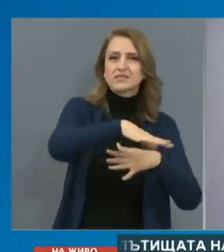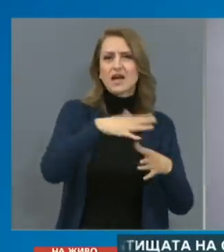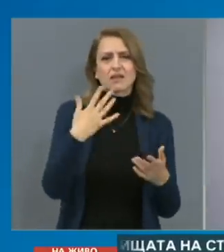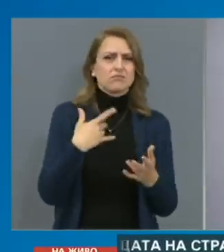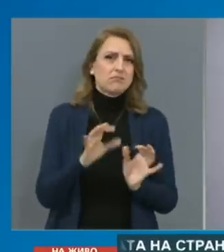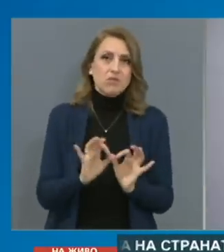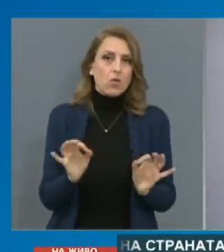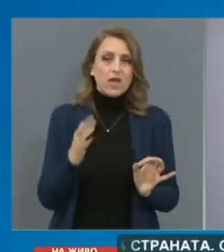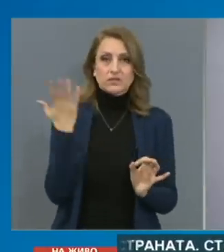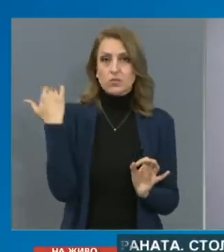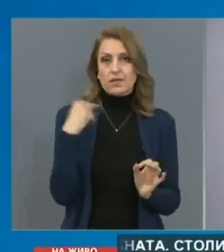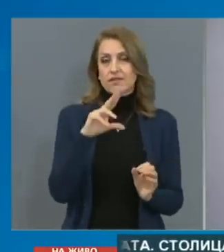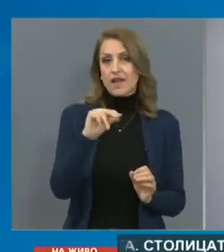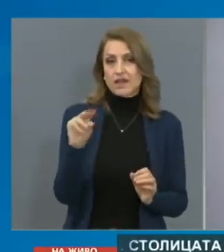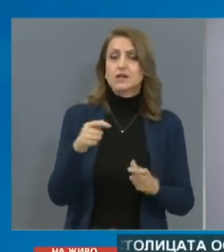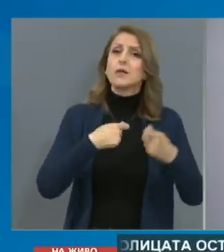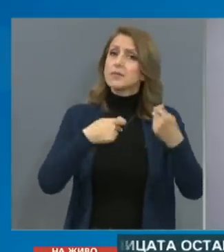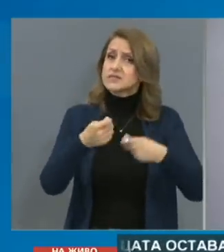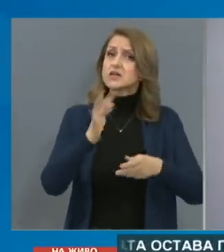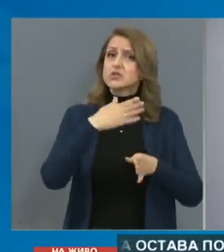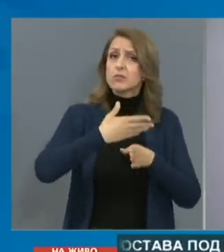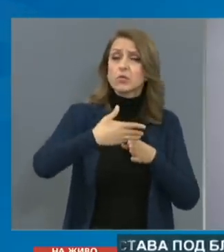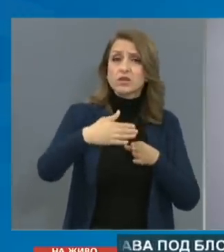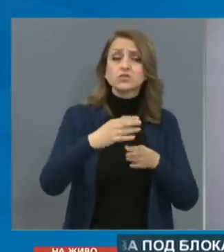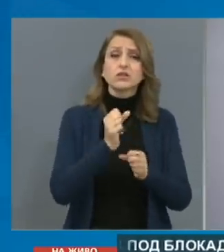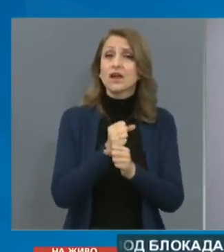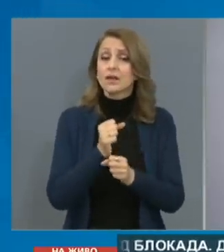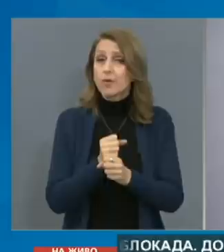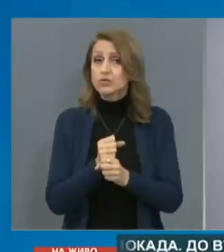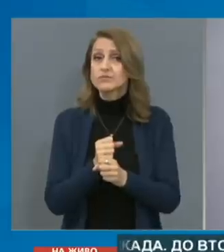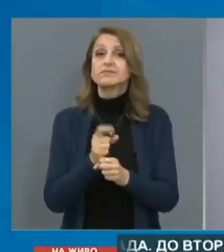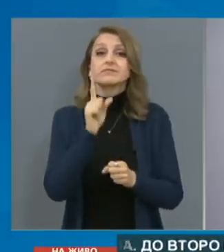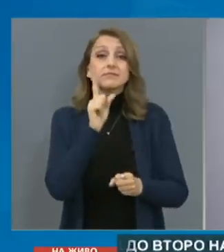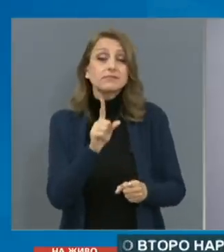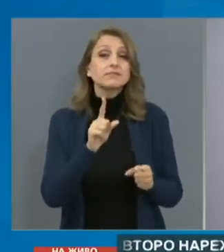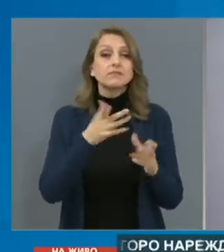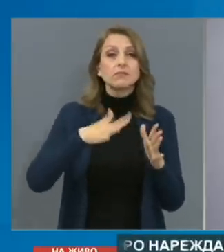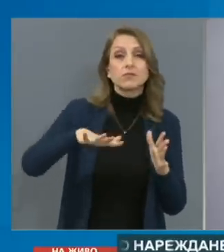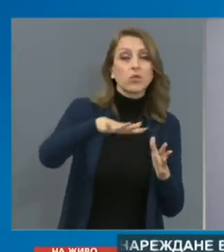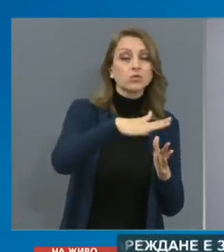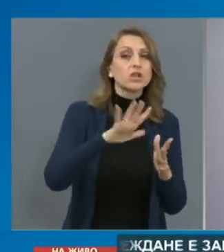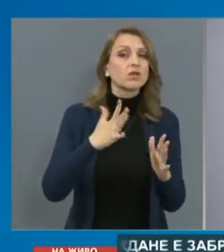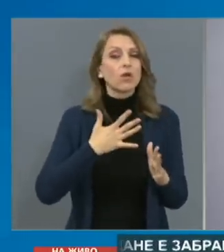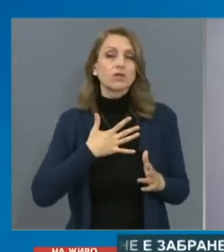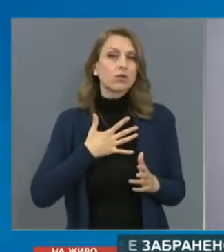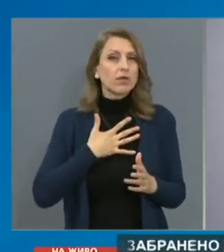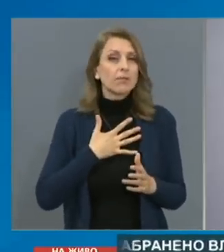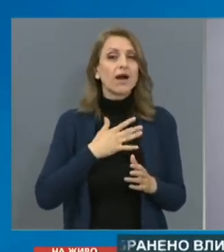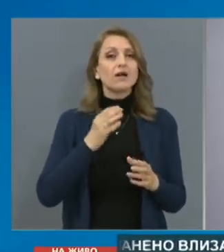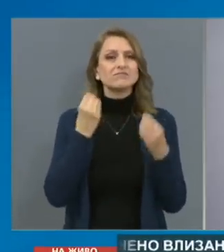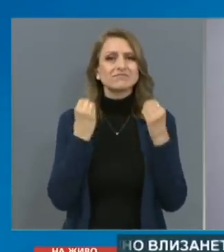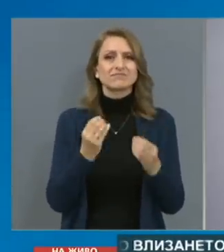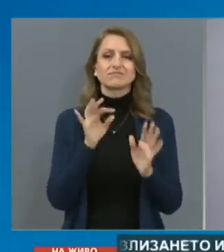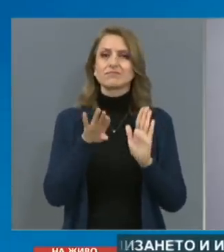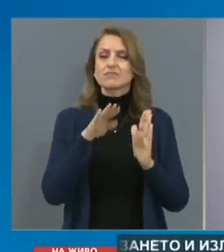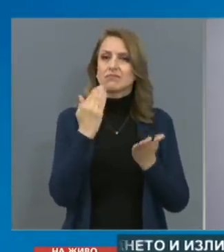това. Пазарите ще продължат да работят само при ситуация, която има постигнат ред